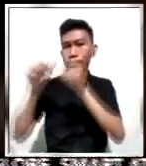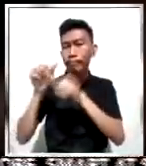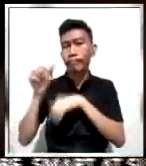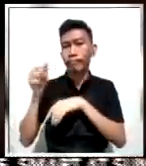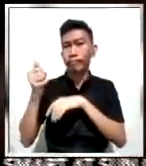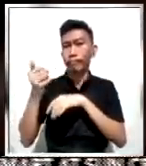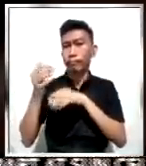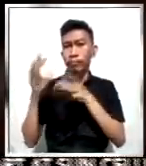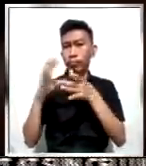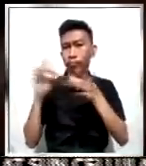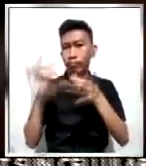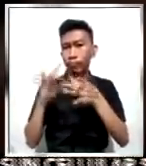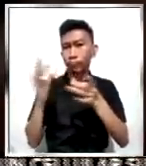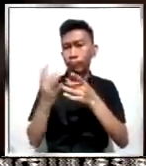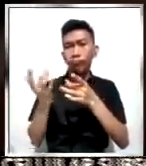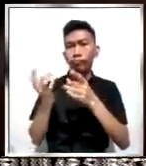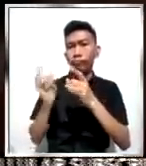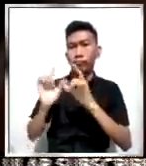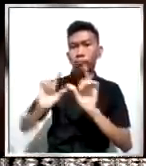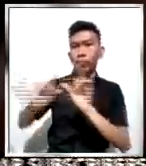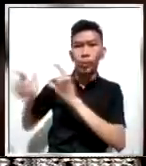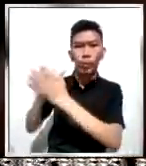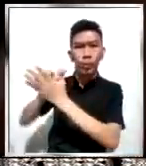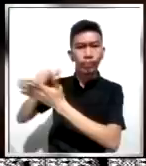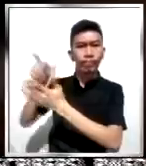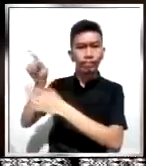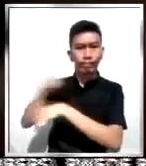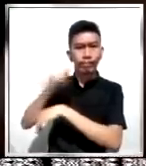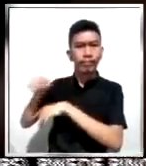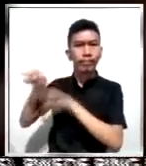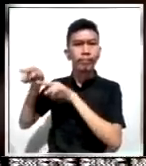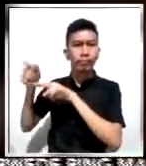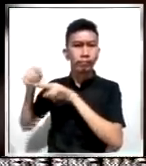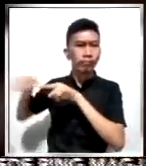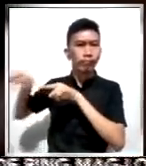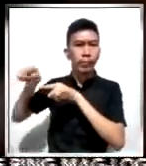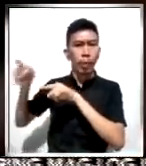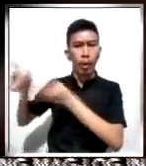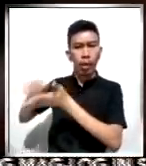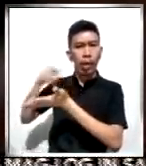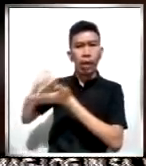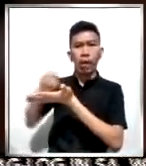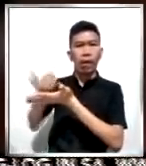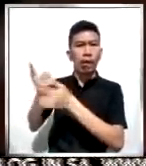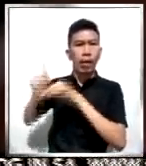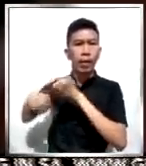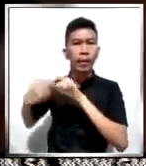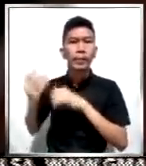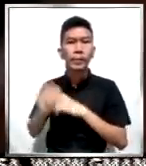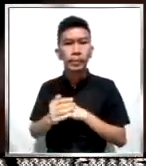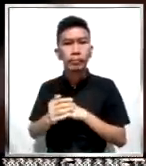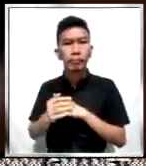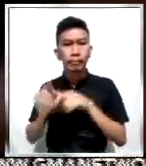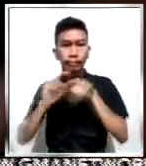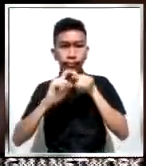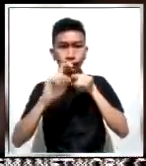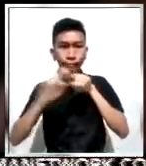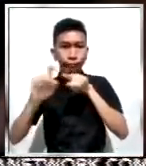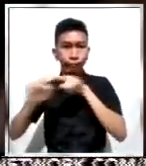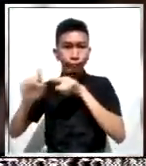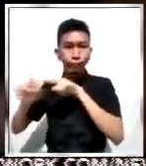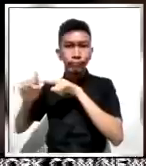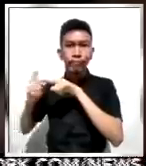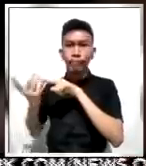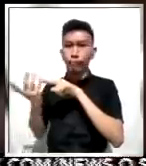na ipopost natin against dun sa mga nakautang sa atin. Ito mga nakakapanirang mga text at nakakapanakot na mga text, no?